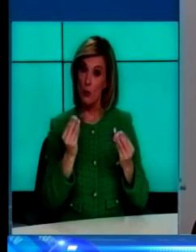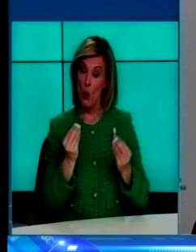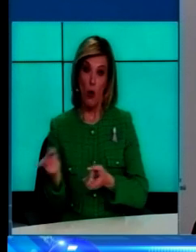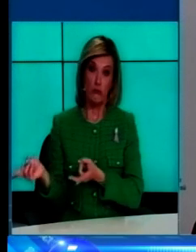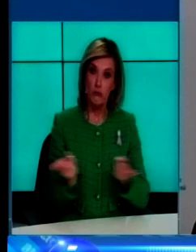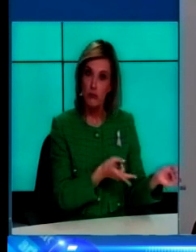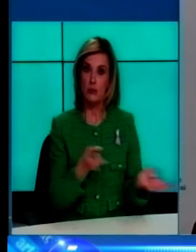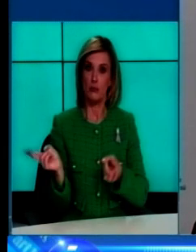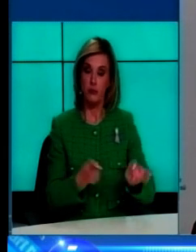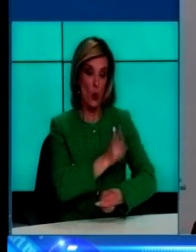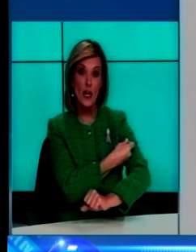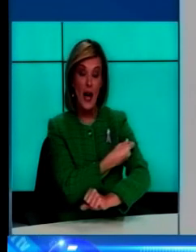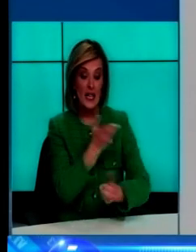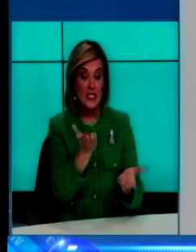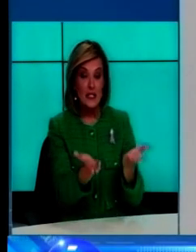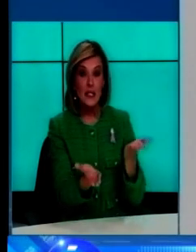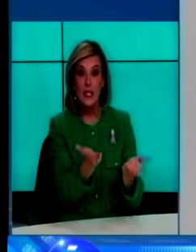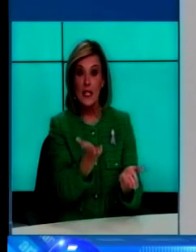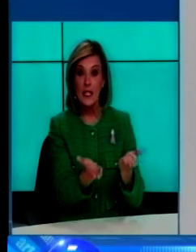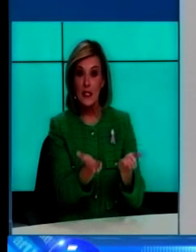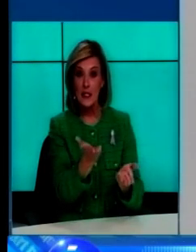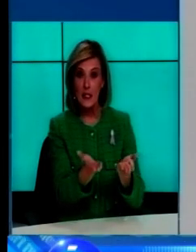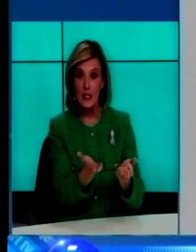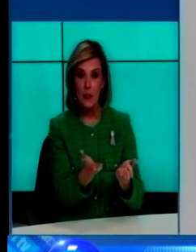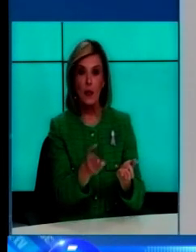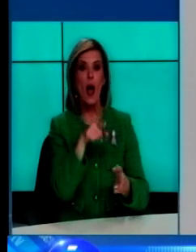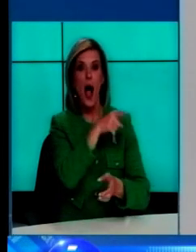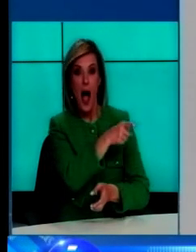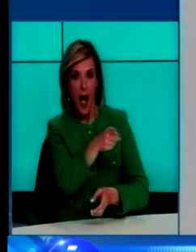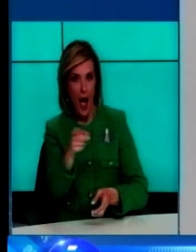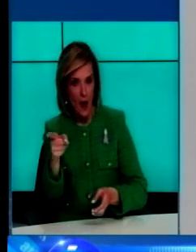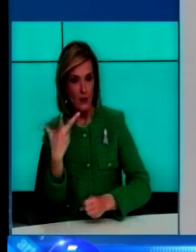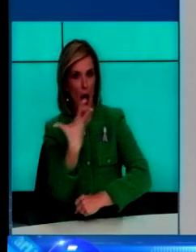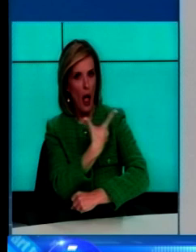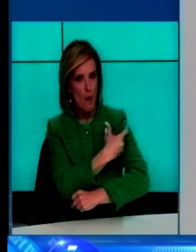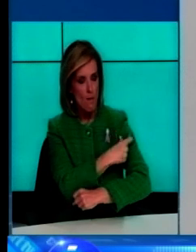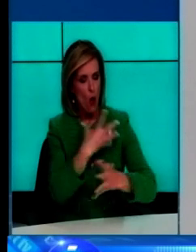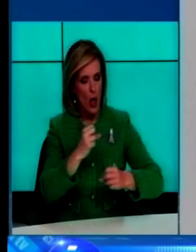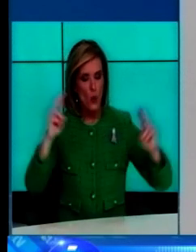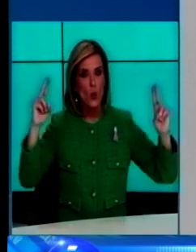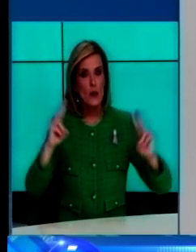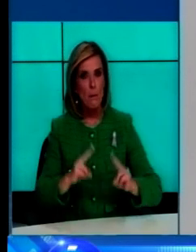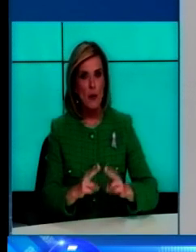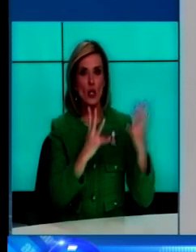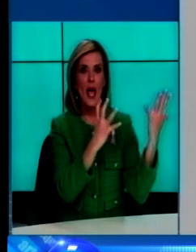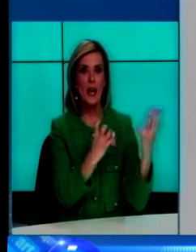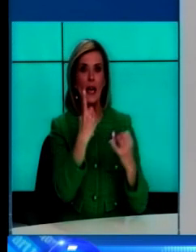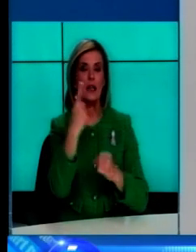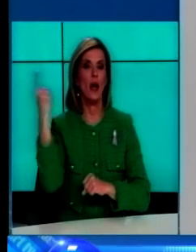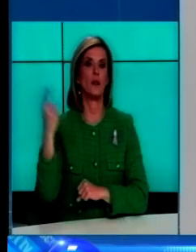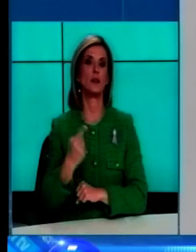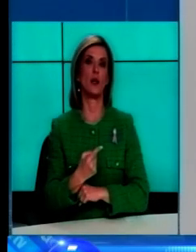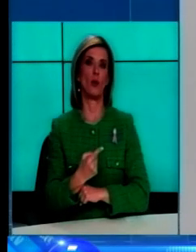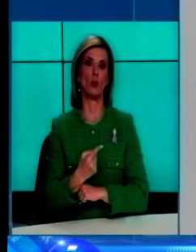εμβολιασμένο από κορονοϊό. Δηλαδή, 11 φορές παραπάνω μείωση του κινδύνου, μείωση κινδύνου κατά